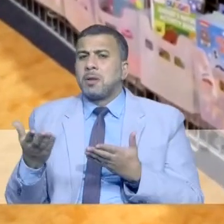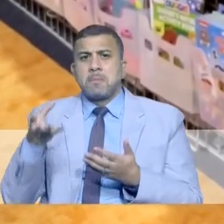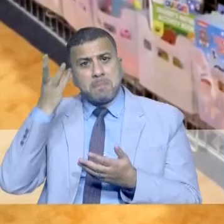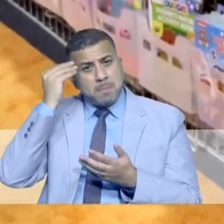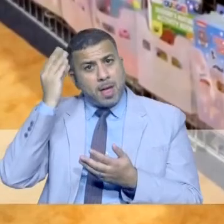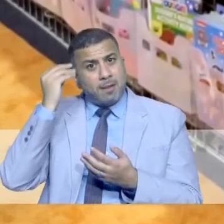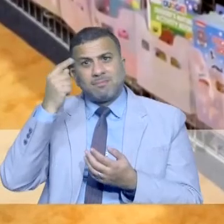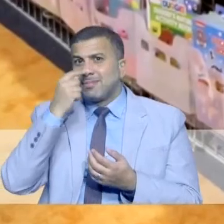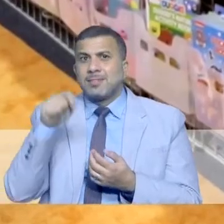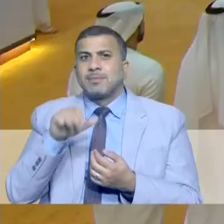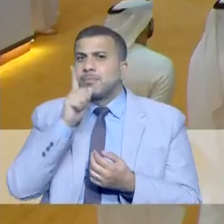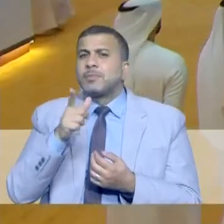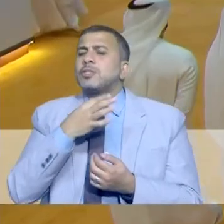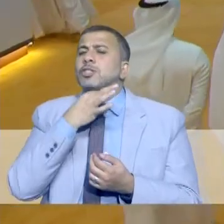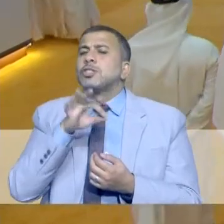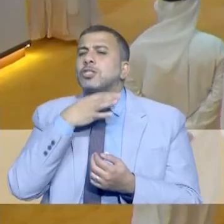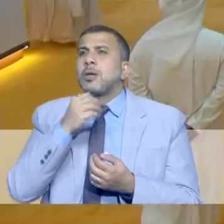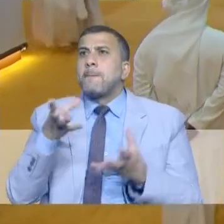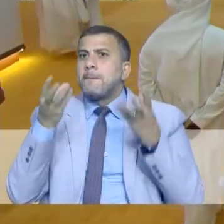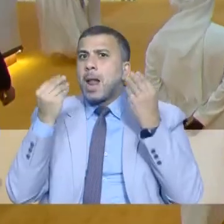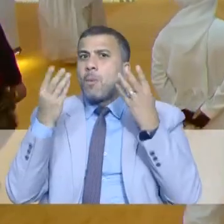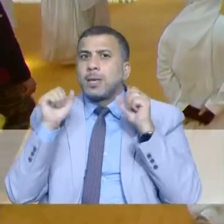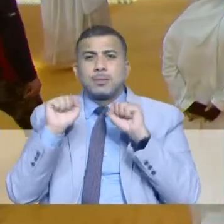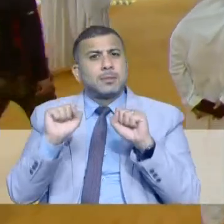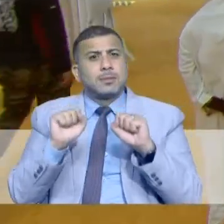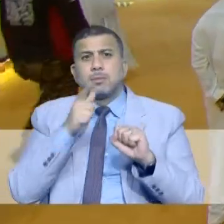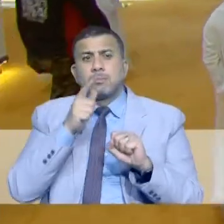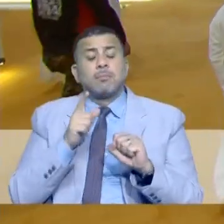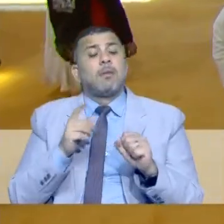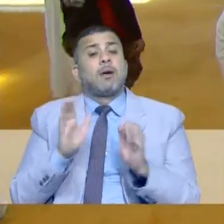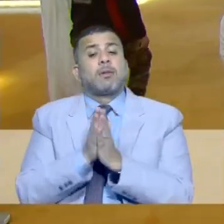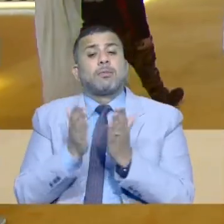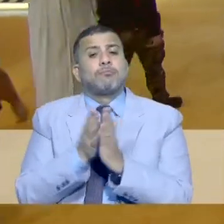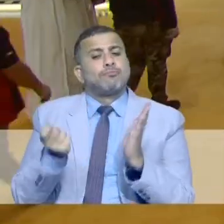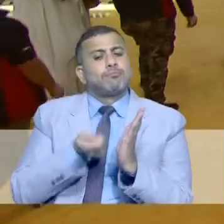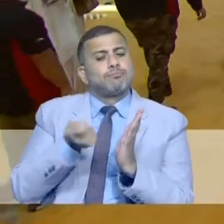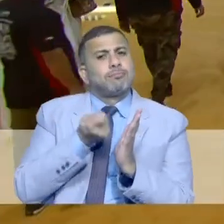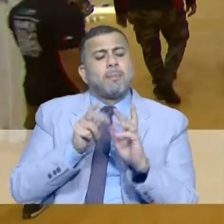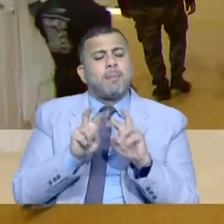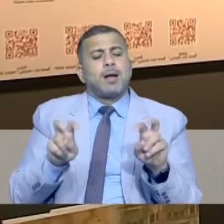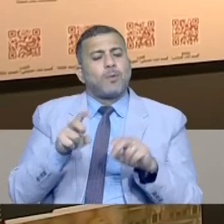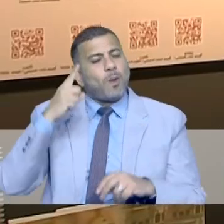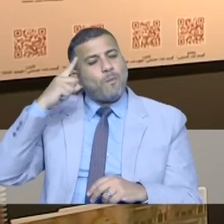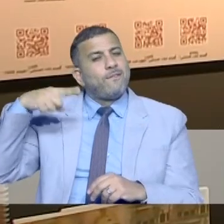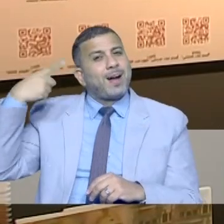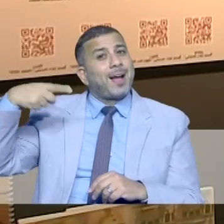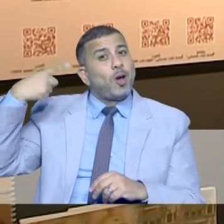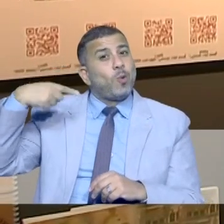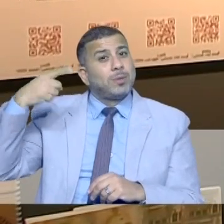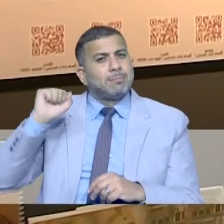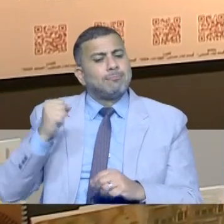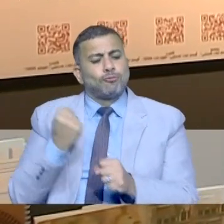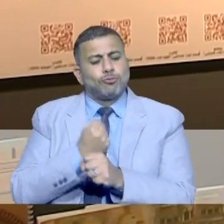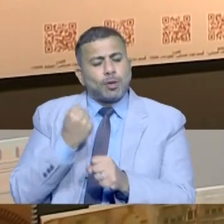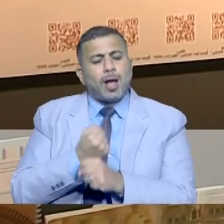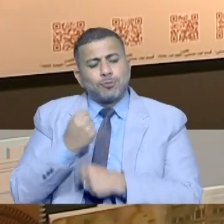بالمعارف اللازمه وأحدث الدراسات والمعلومات التي توصل إليها الكتاب والباحثون والمفكرون الذين